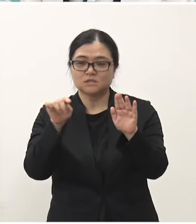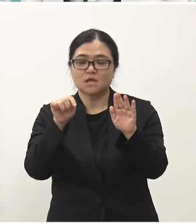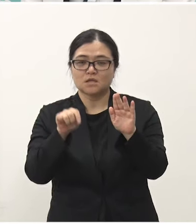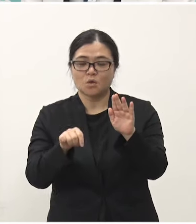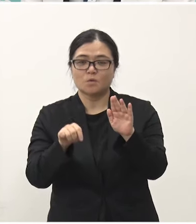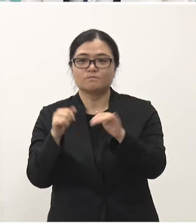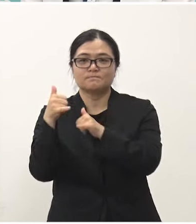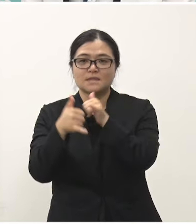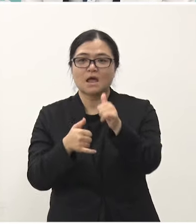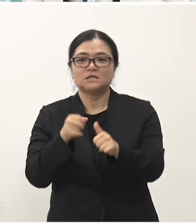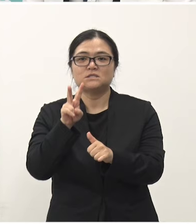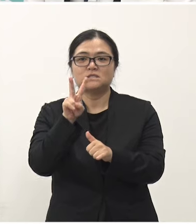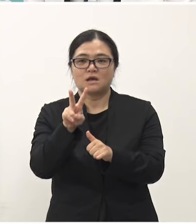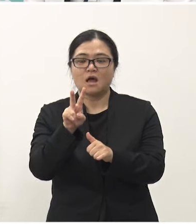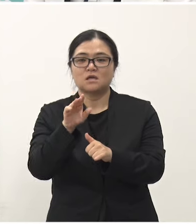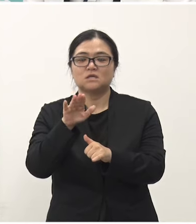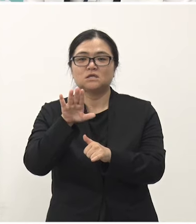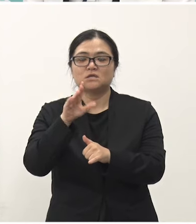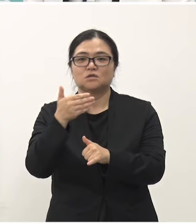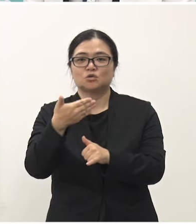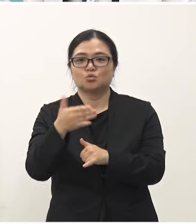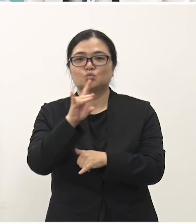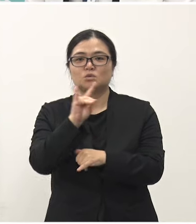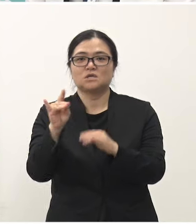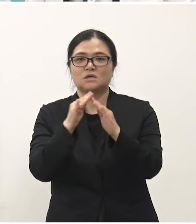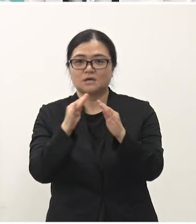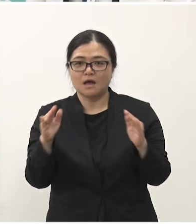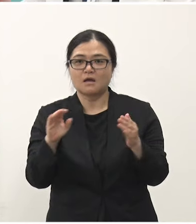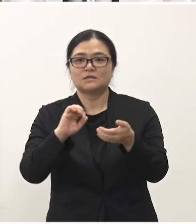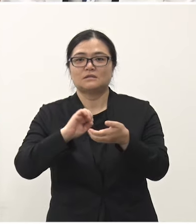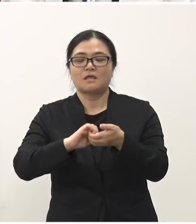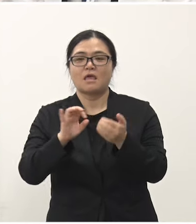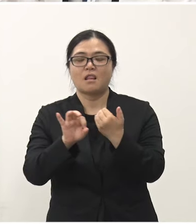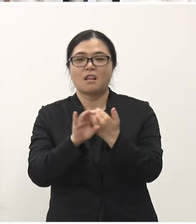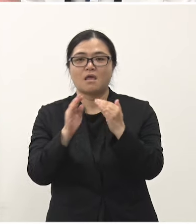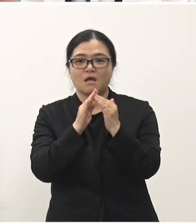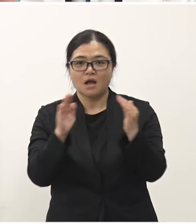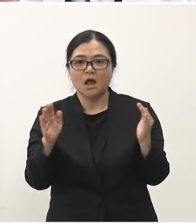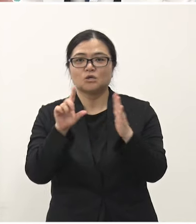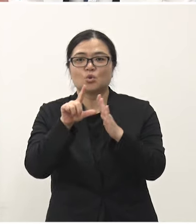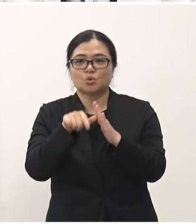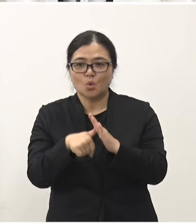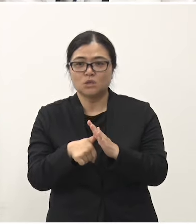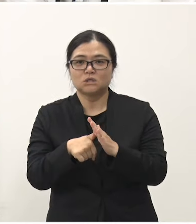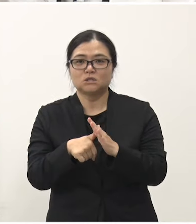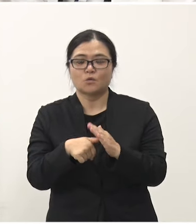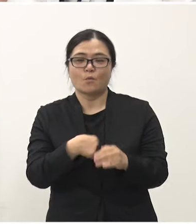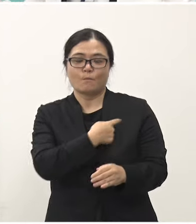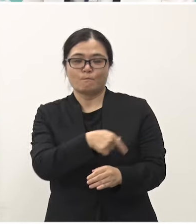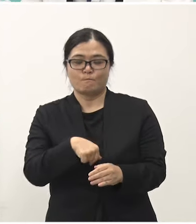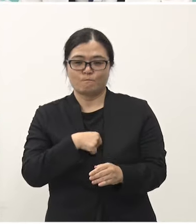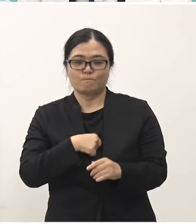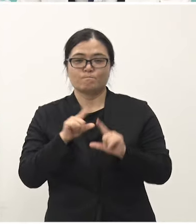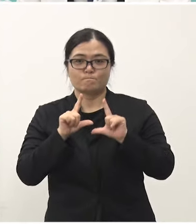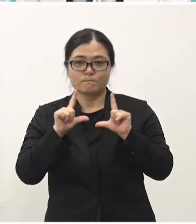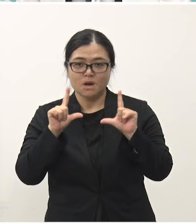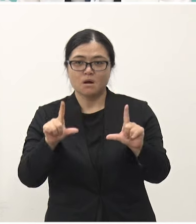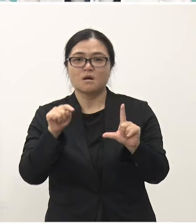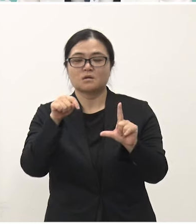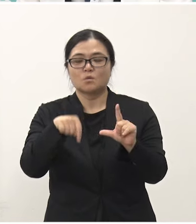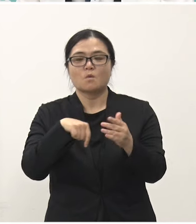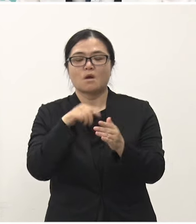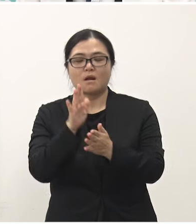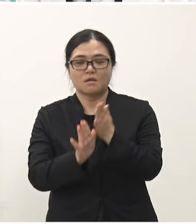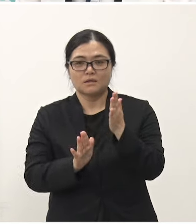年第2回港区議会定例会において述べました私の姿勢方針について改めて概要をご説明